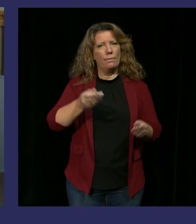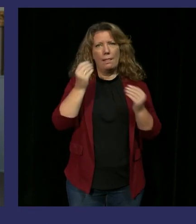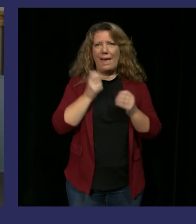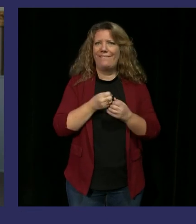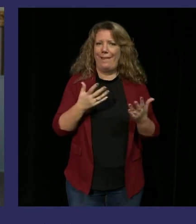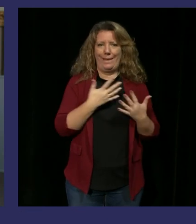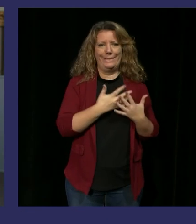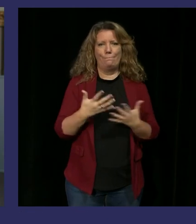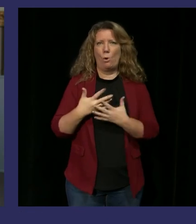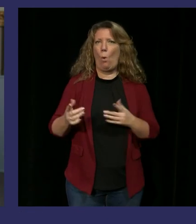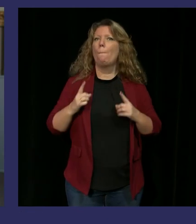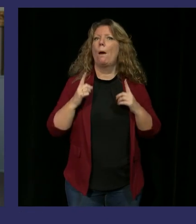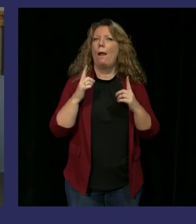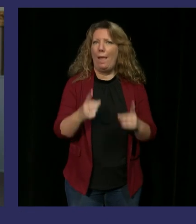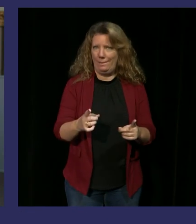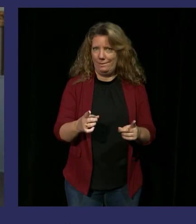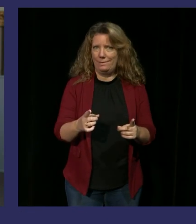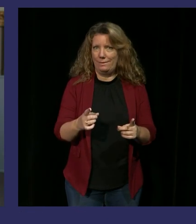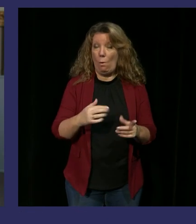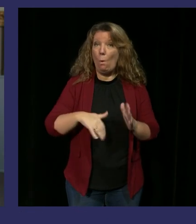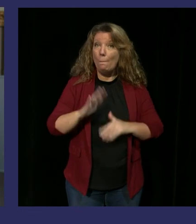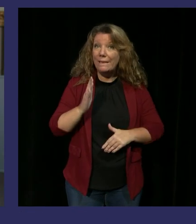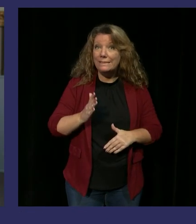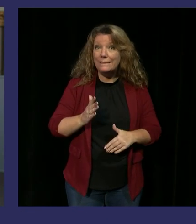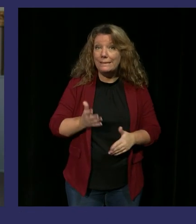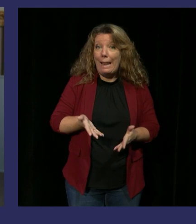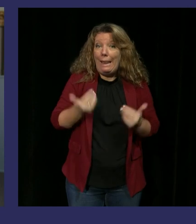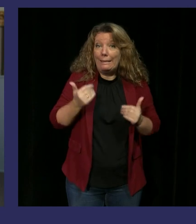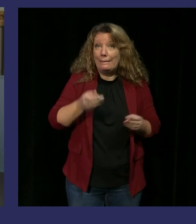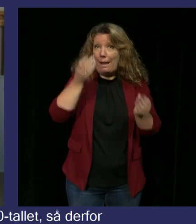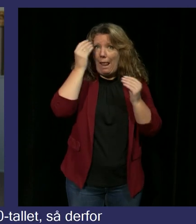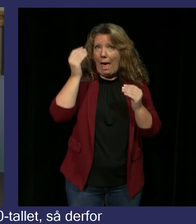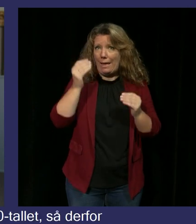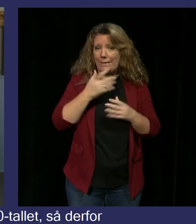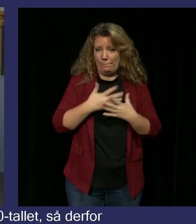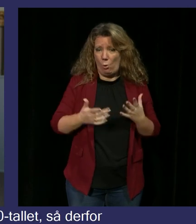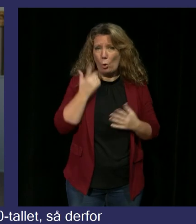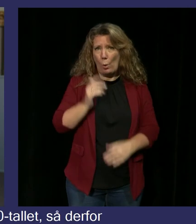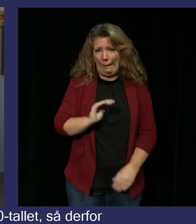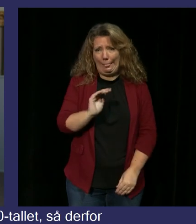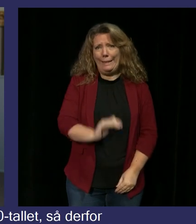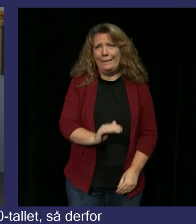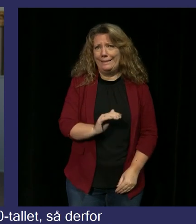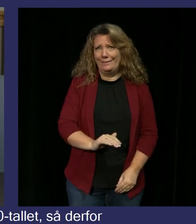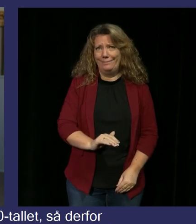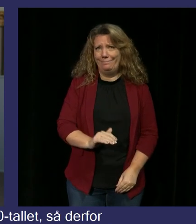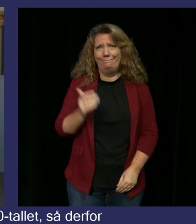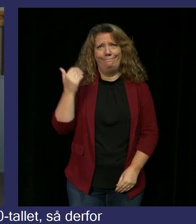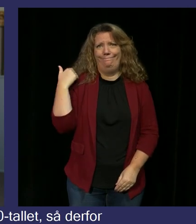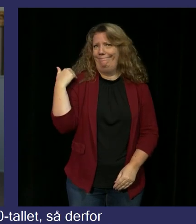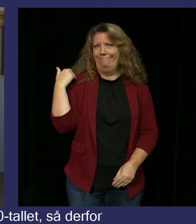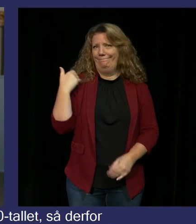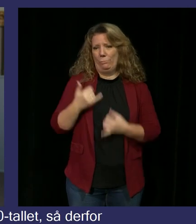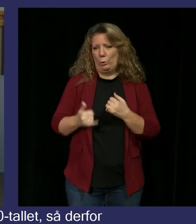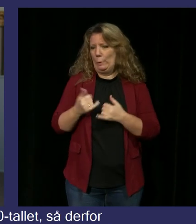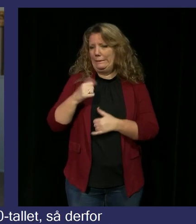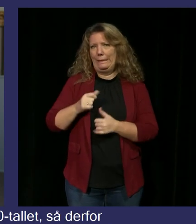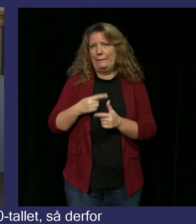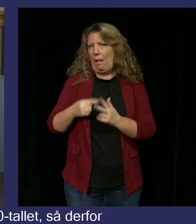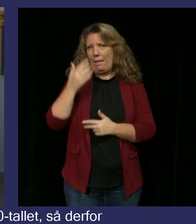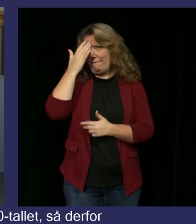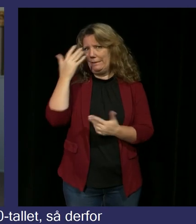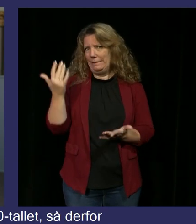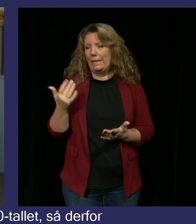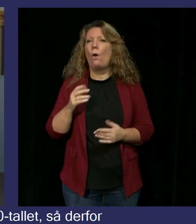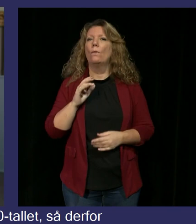at man lærer språk lettest når man er ganske liten. Men det visste man ikke da på slutten av 60-tallet, så derfor vokste jeg